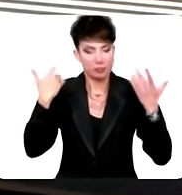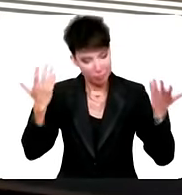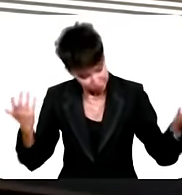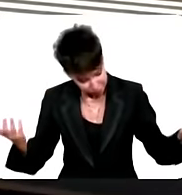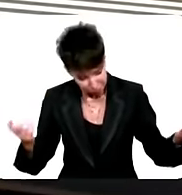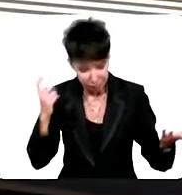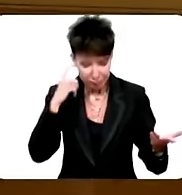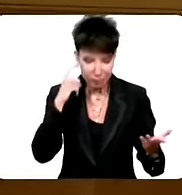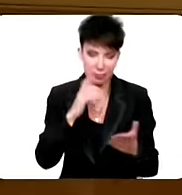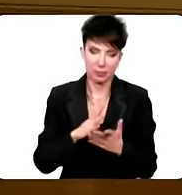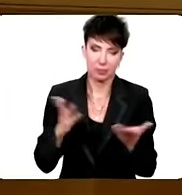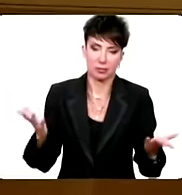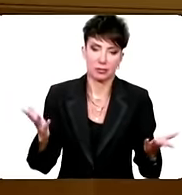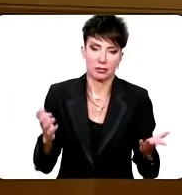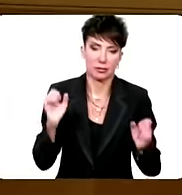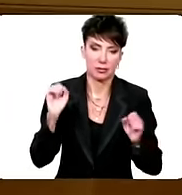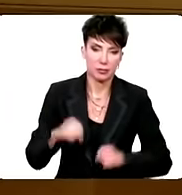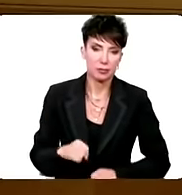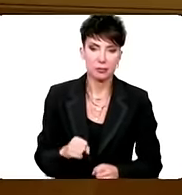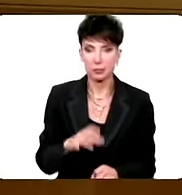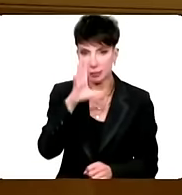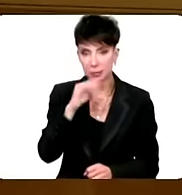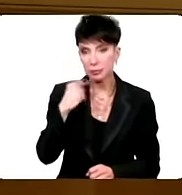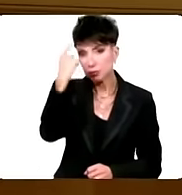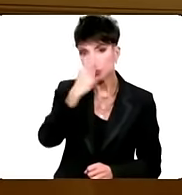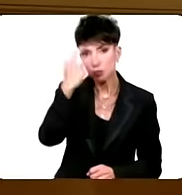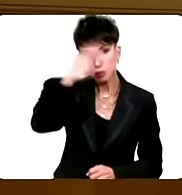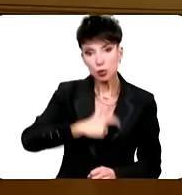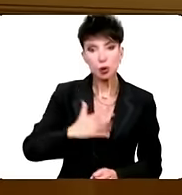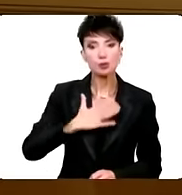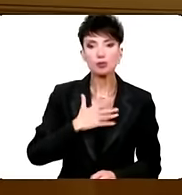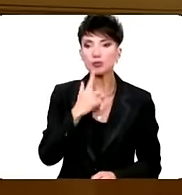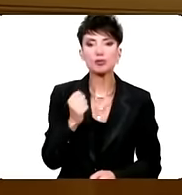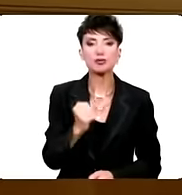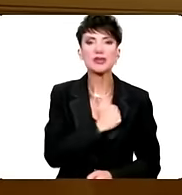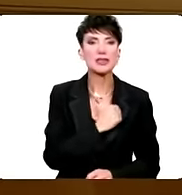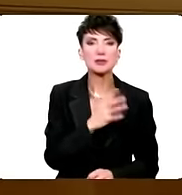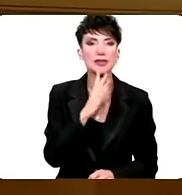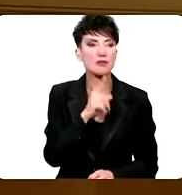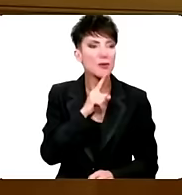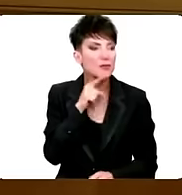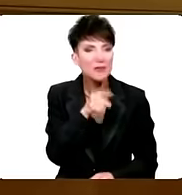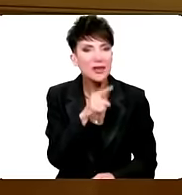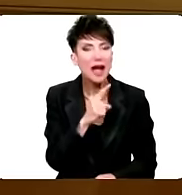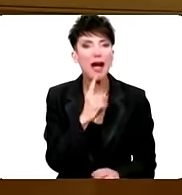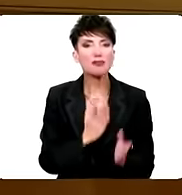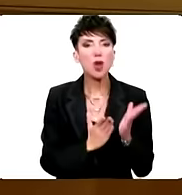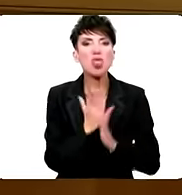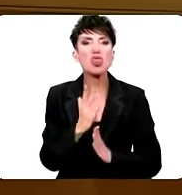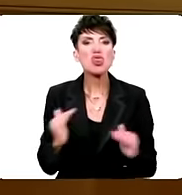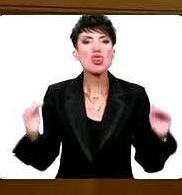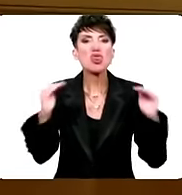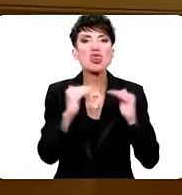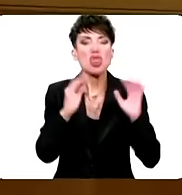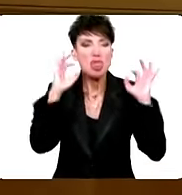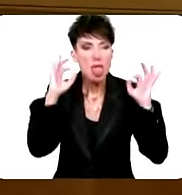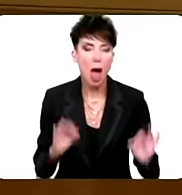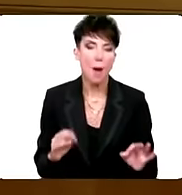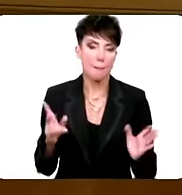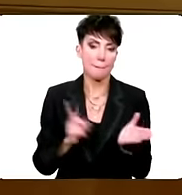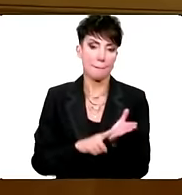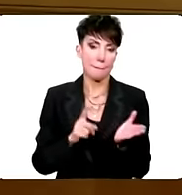κάναμε κάτι το οποίο προσωπικά πιστεύω ότι είναι το σωστό και το δίκαιο, αλλά δεν μπορώ να μην αναγνωρίσω ότι